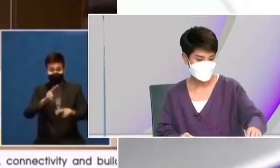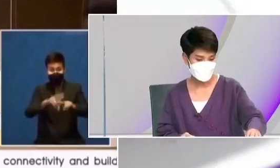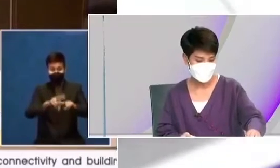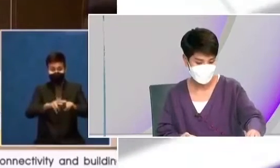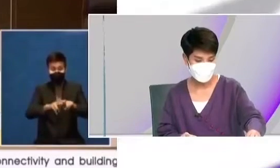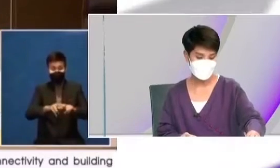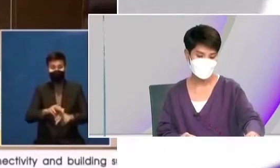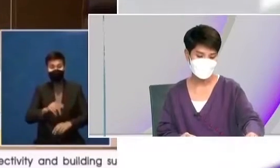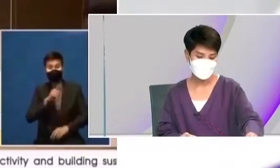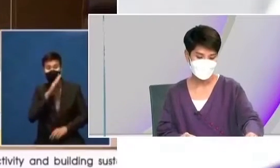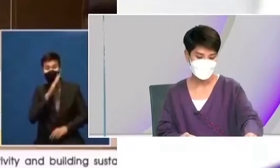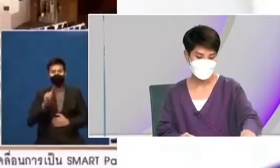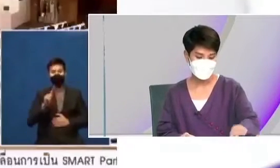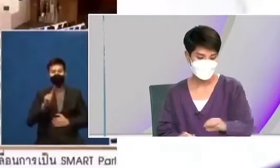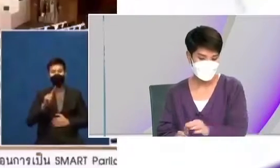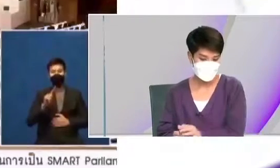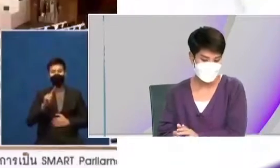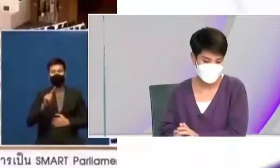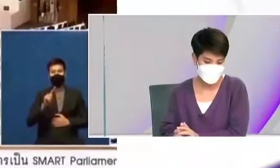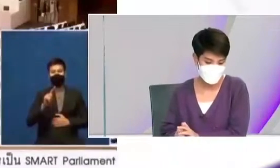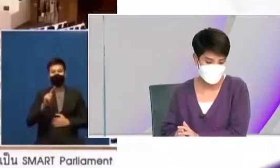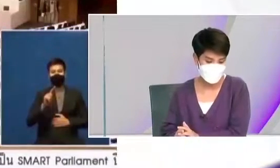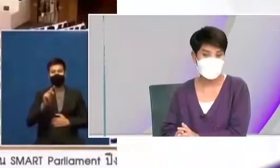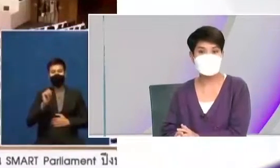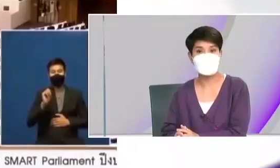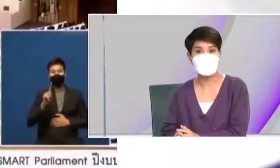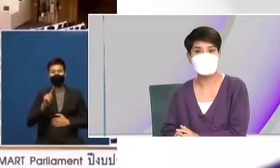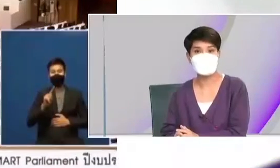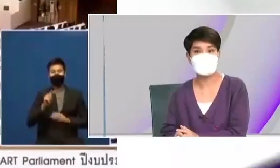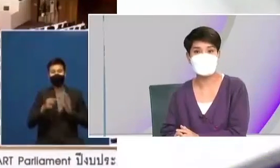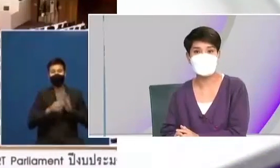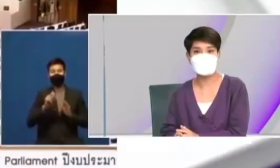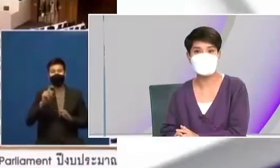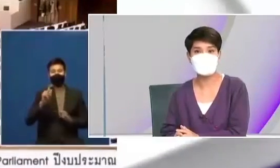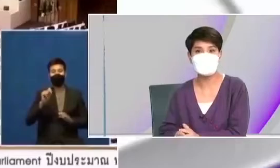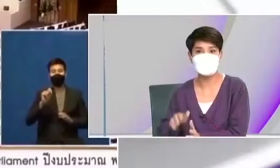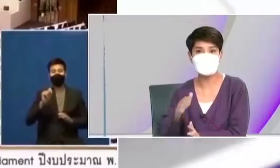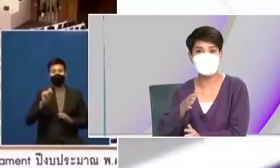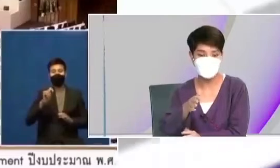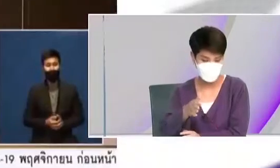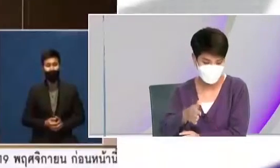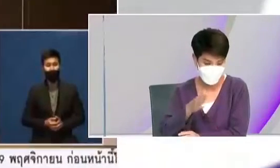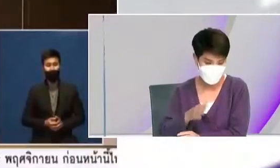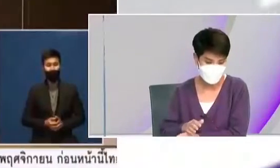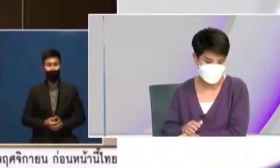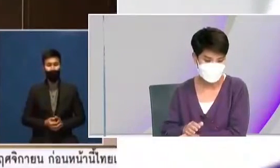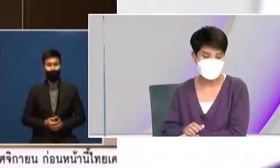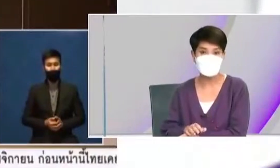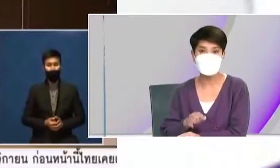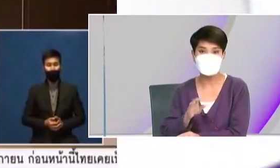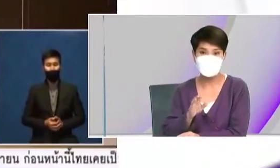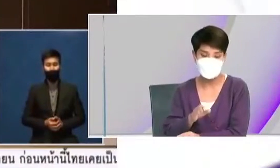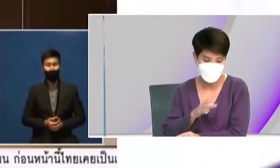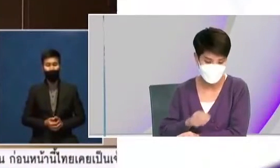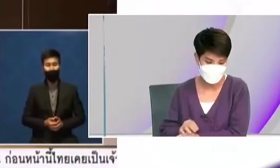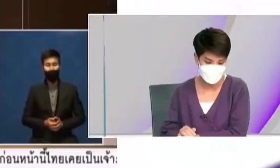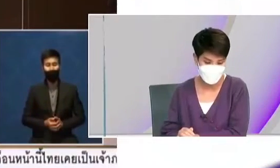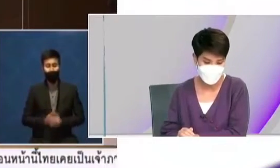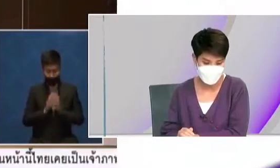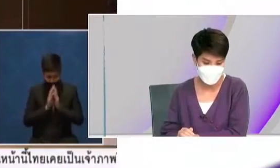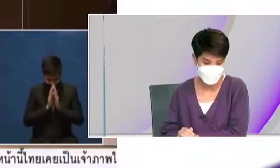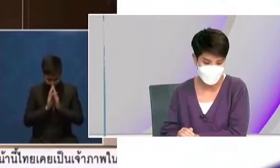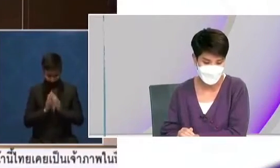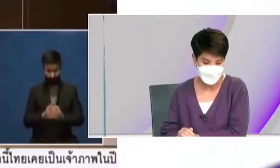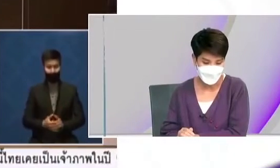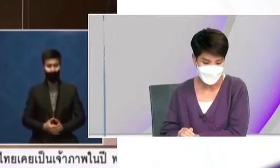การประชุมเสร็จสิ้นนะคะคุณอนุทินชาญวีรกูลก็ให้สัมภาษณ์ถึงเหตุการณ์ที่เกิดขึ้นระหว่างคุณชาดาไทเศษกับคุณณัฐวุฒิประเส